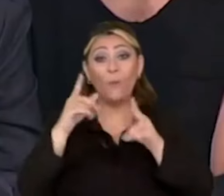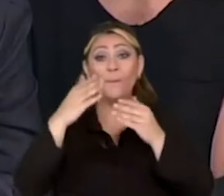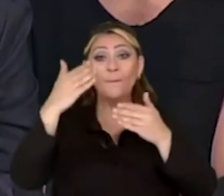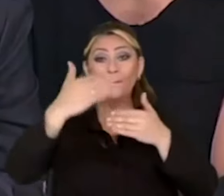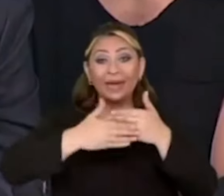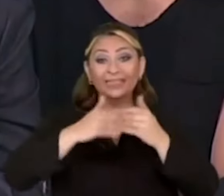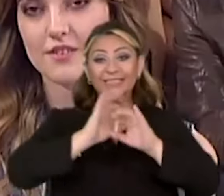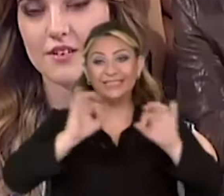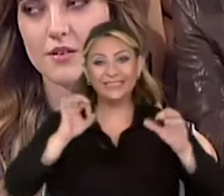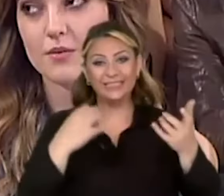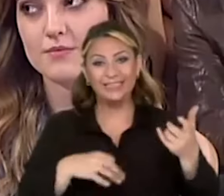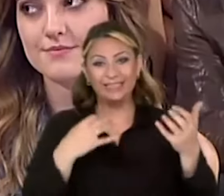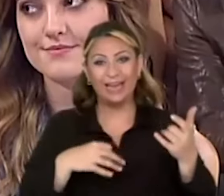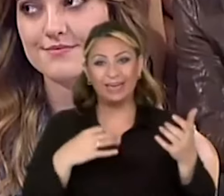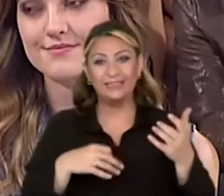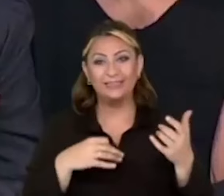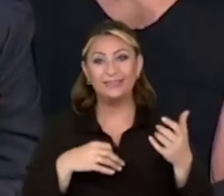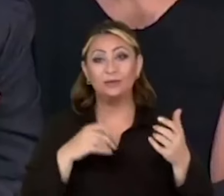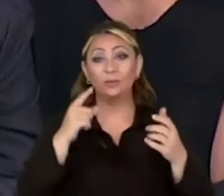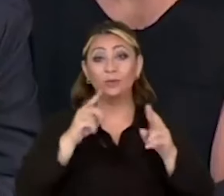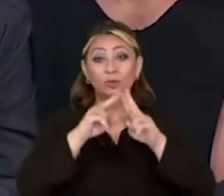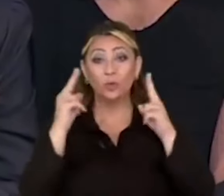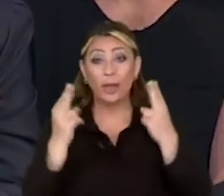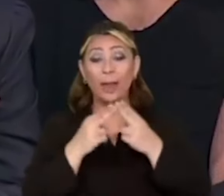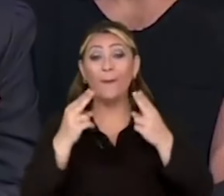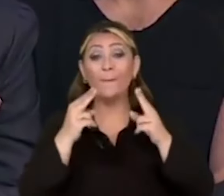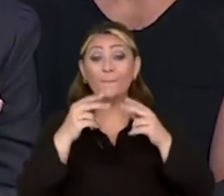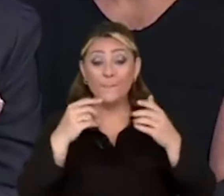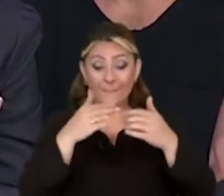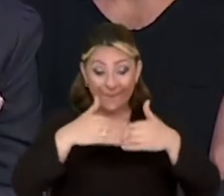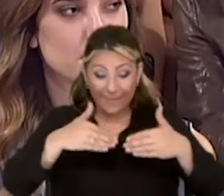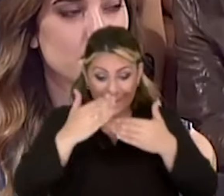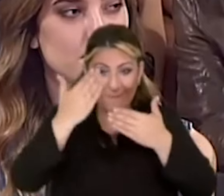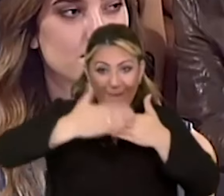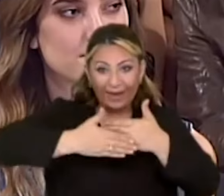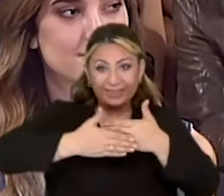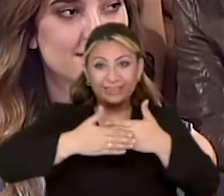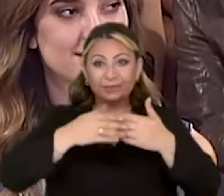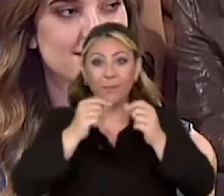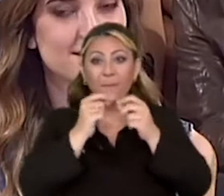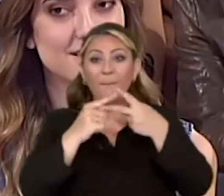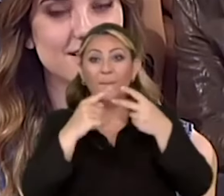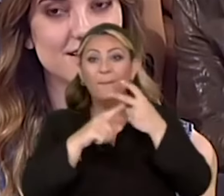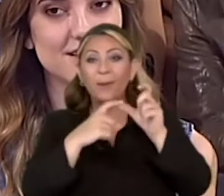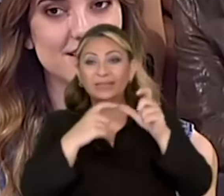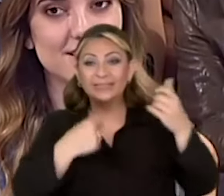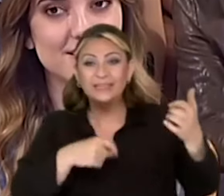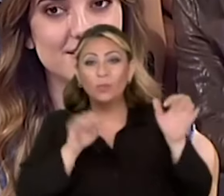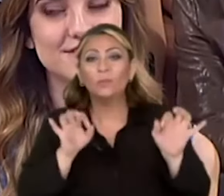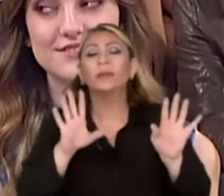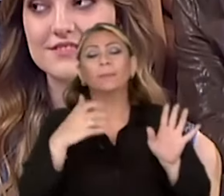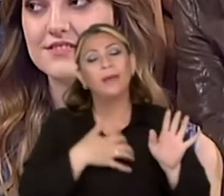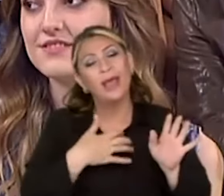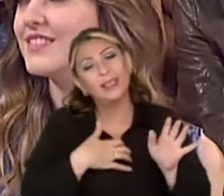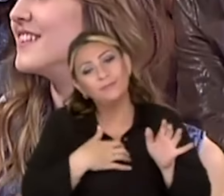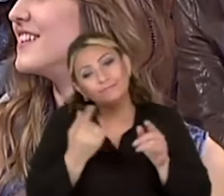çalıyordu. Evet, ben onu bunu dünyada perdesiz basta çalabilmek mümkün değildi ve sen onu yaptın. Mümkündür canım. Ben de